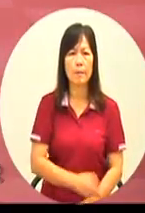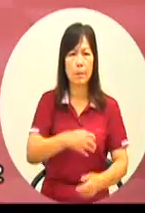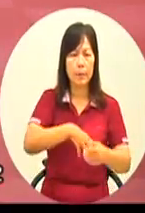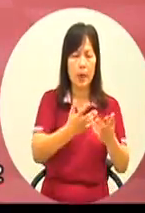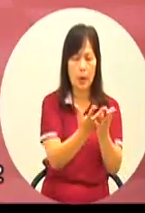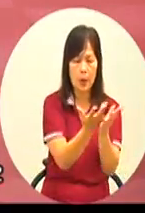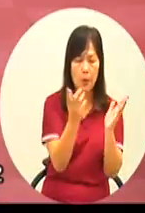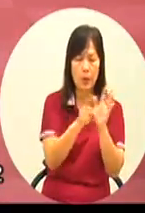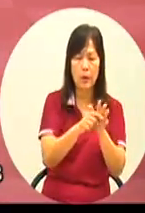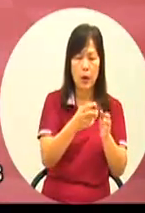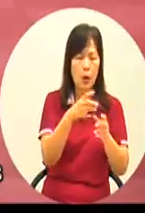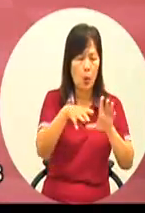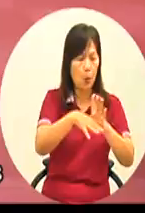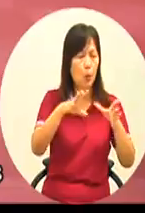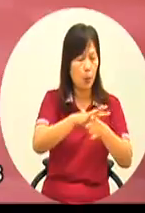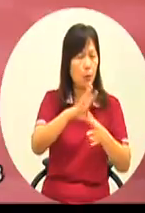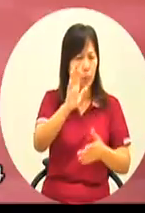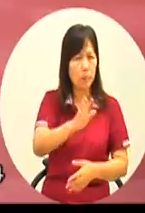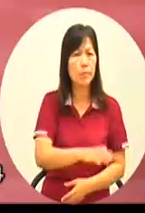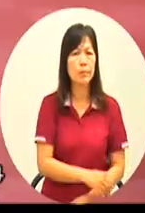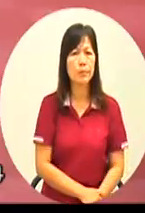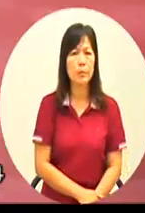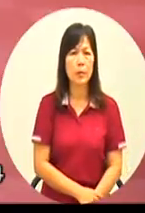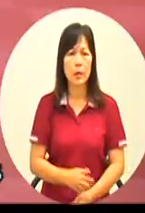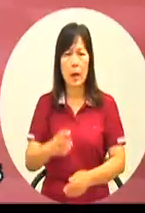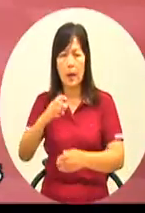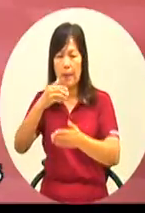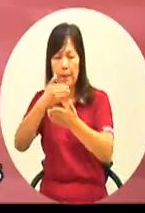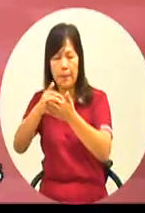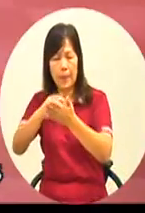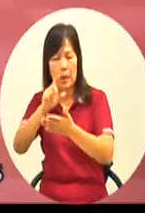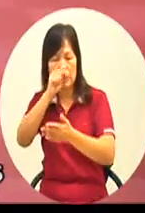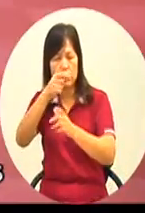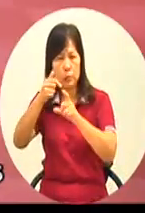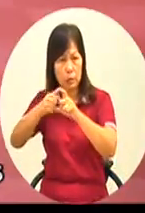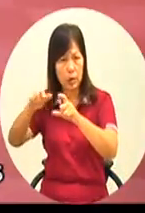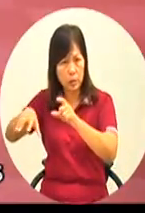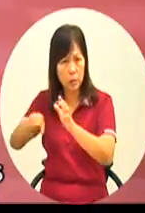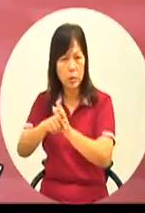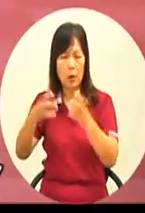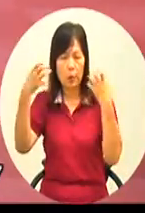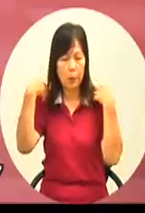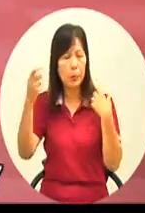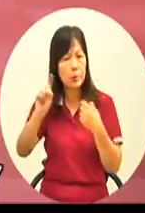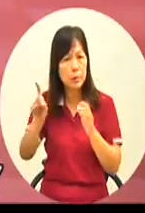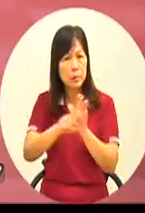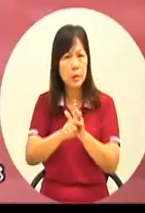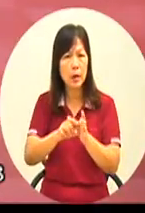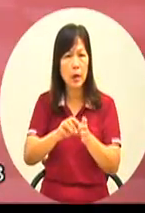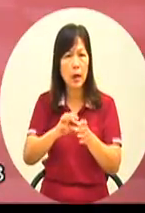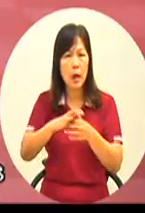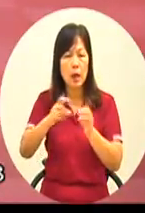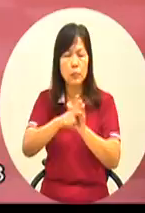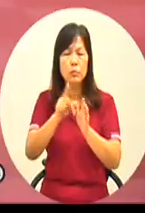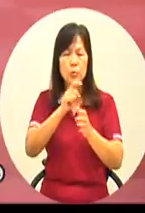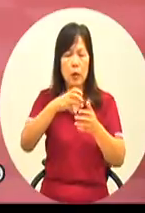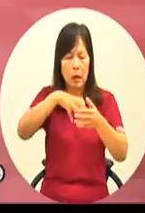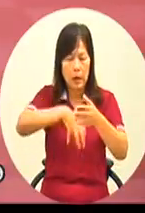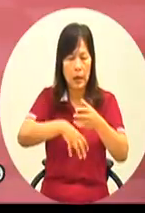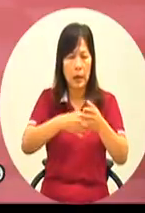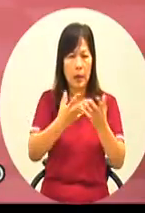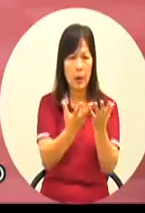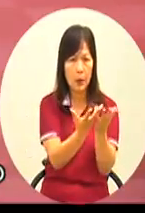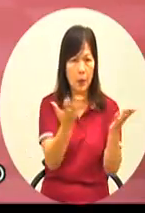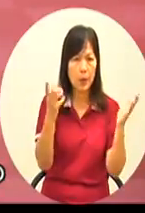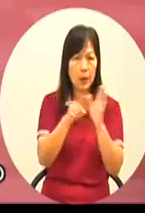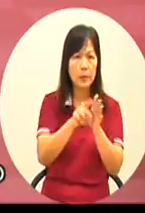的，美术馆特区它的主要角色文化叫做来维比，来维比是